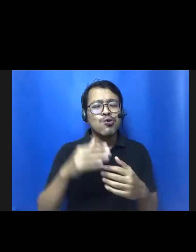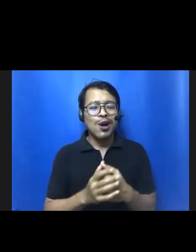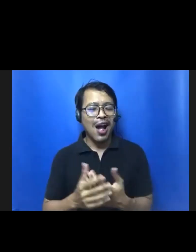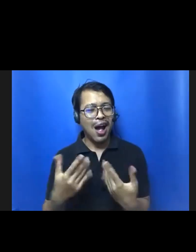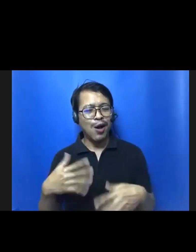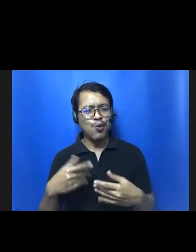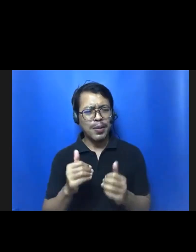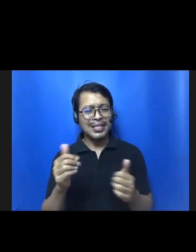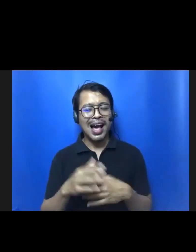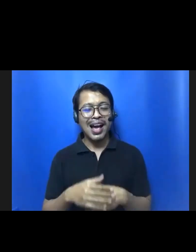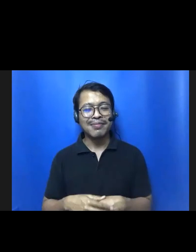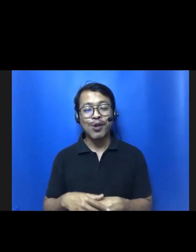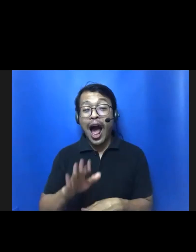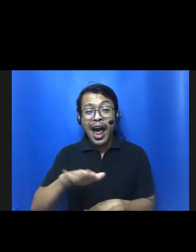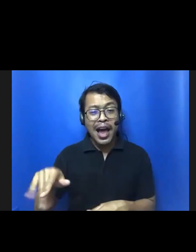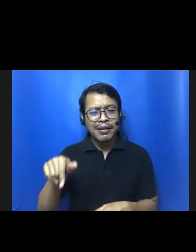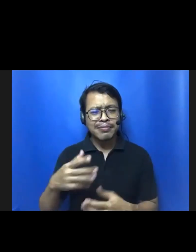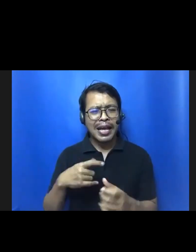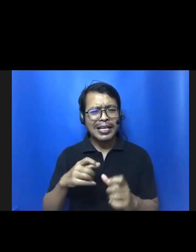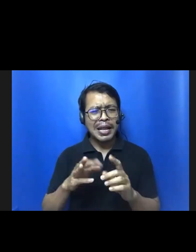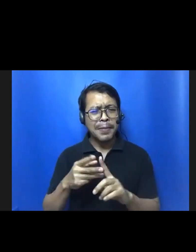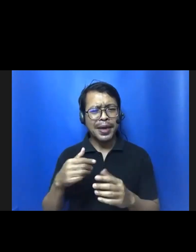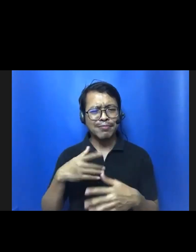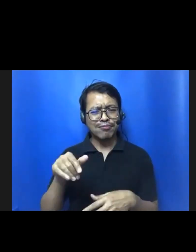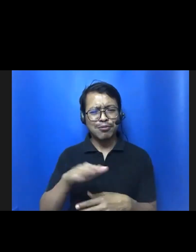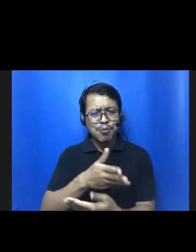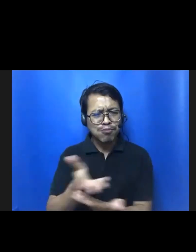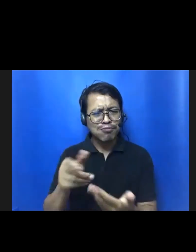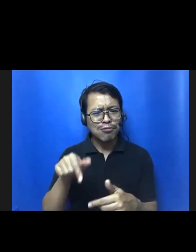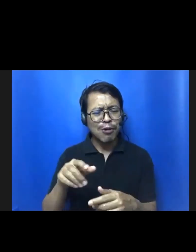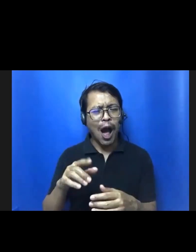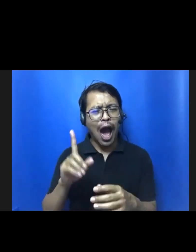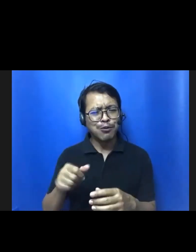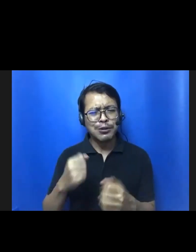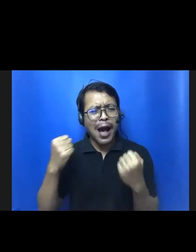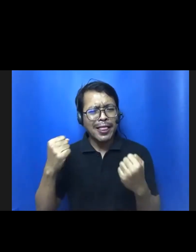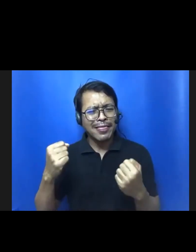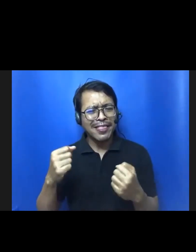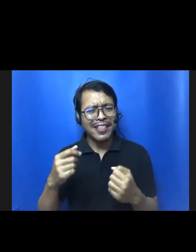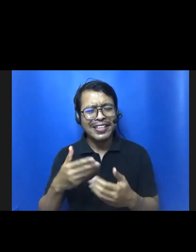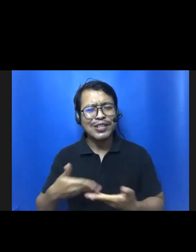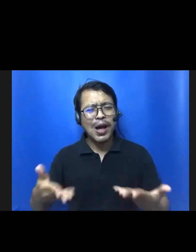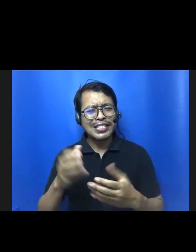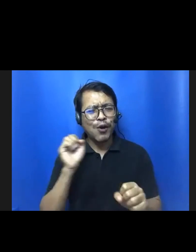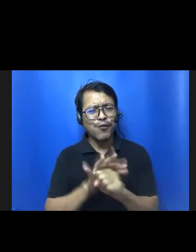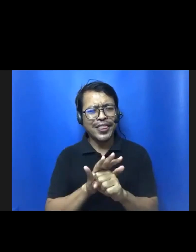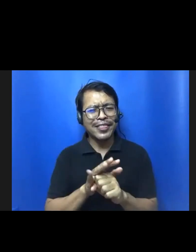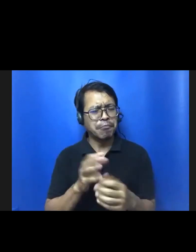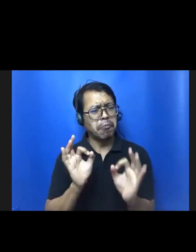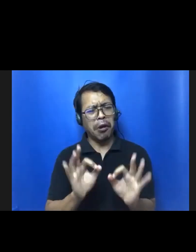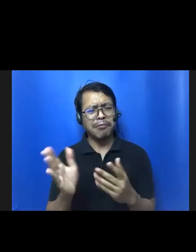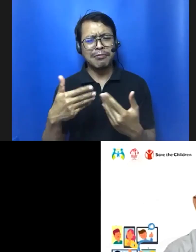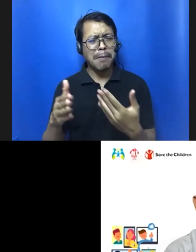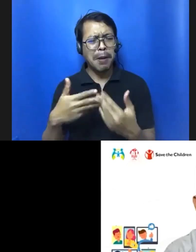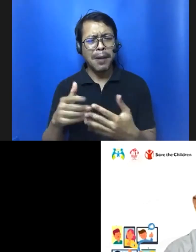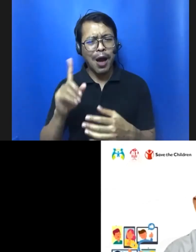biasa, sukses selalu, dan kita harus tangguh di masa pandemi ini. Terima kasih Mas Bayu. Baik, terima